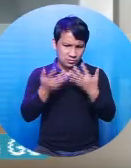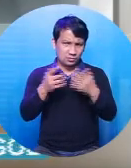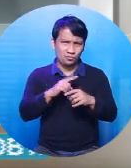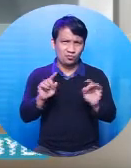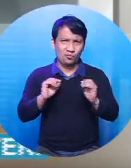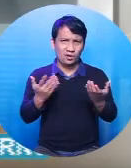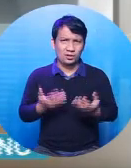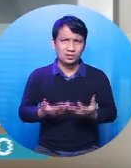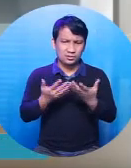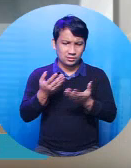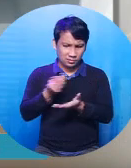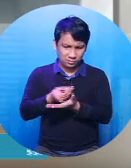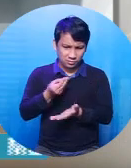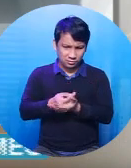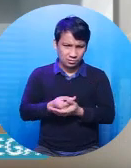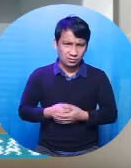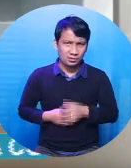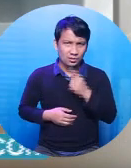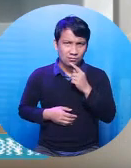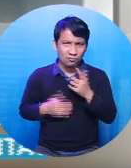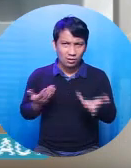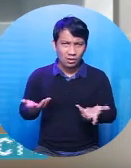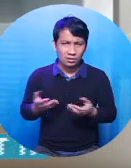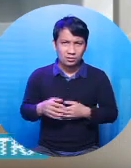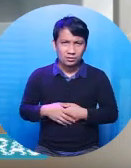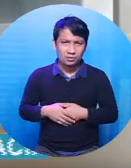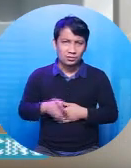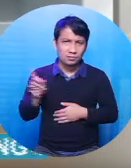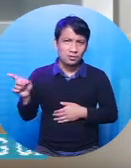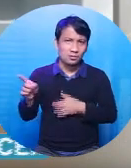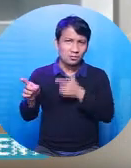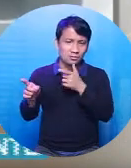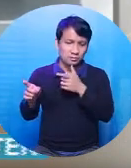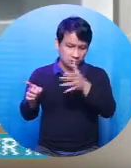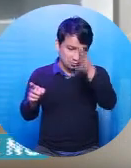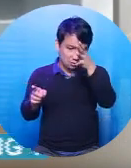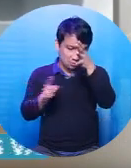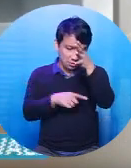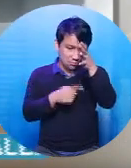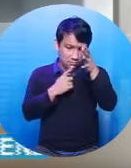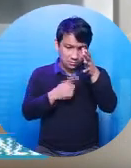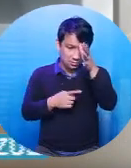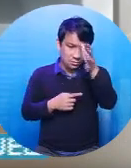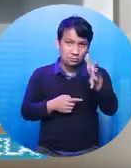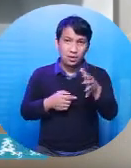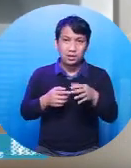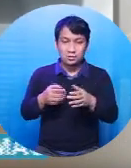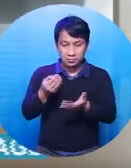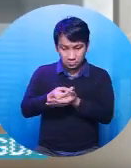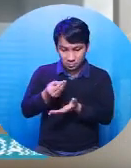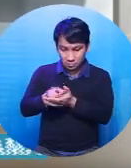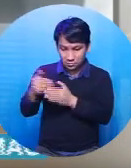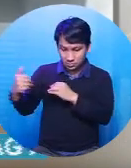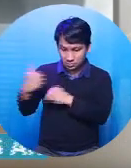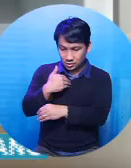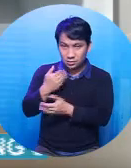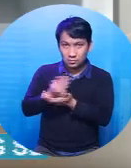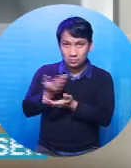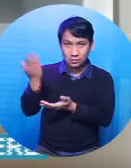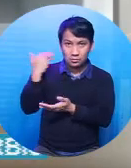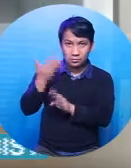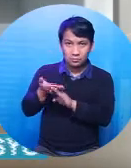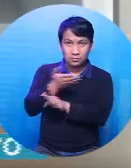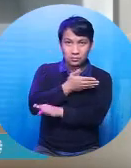yung pera, wala naman po eh. Hindi, ang sinasabi ro kasi ni Papa mo, yung pera ipinapadala diyan sa inyo noon